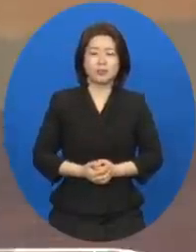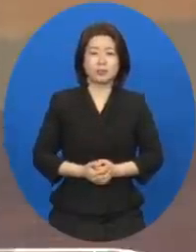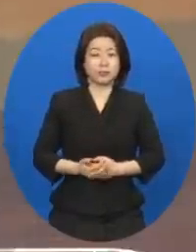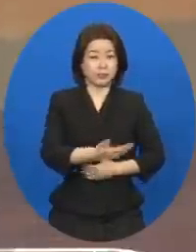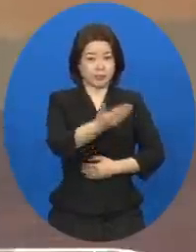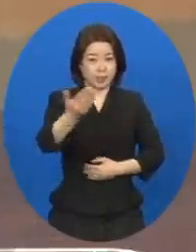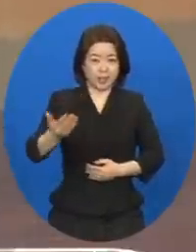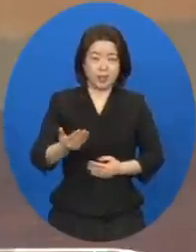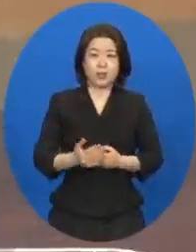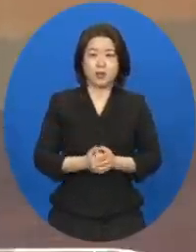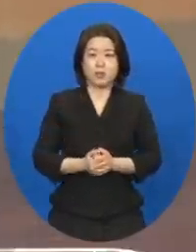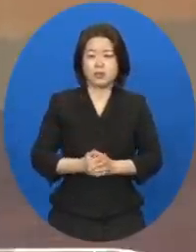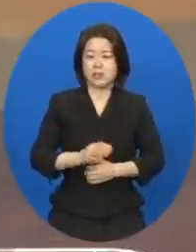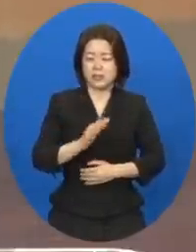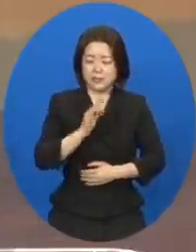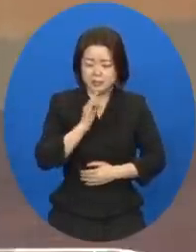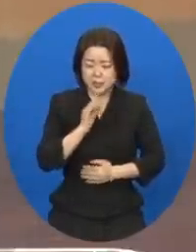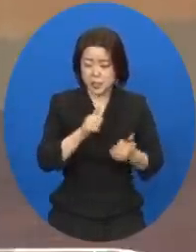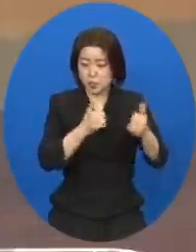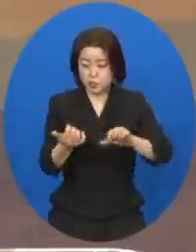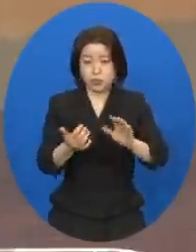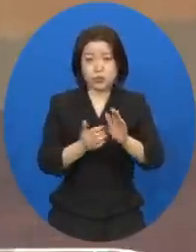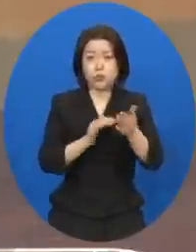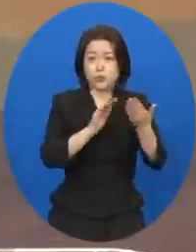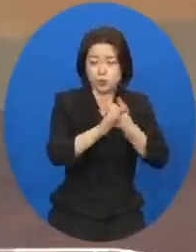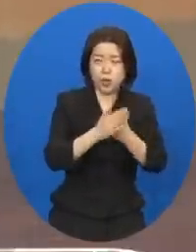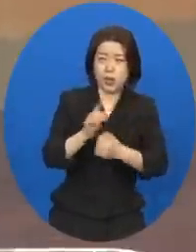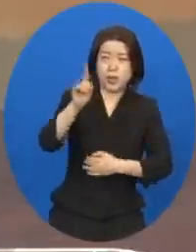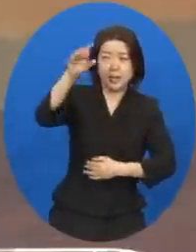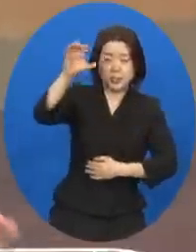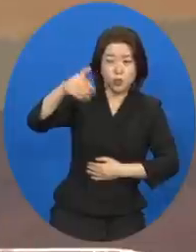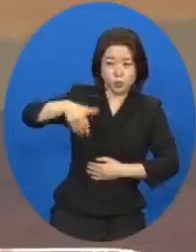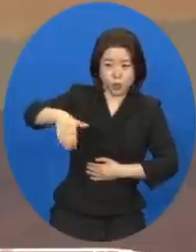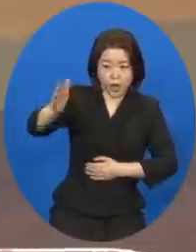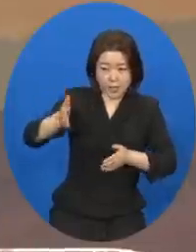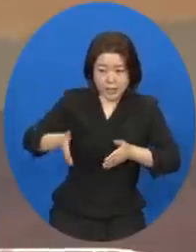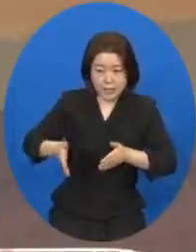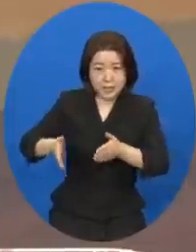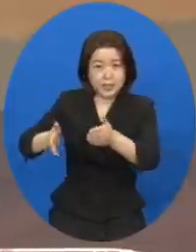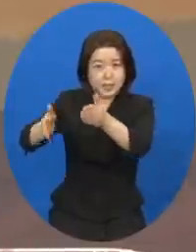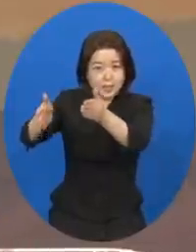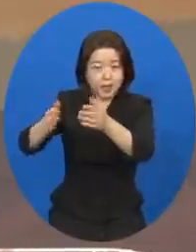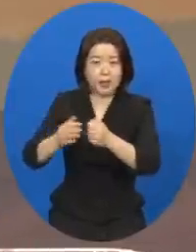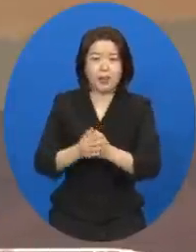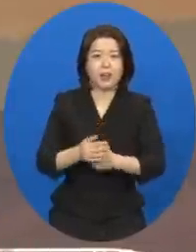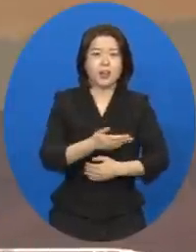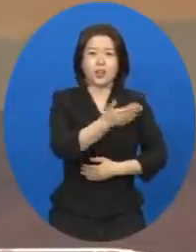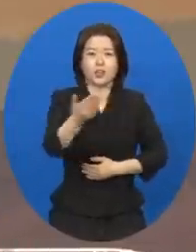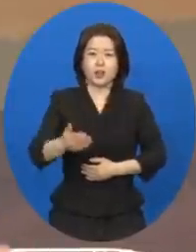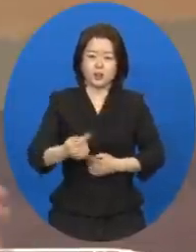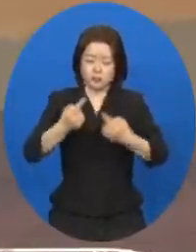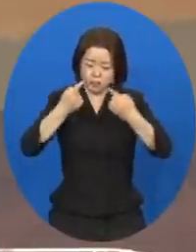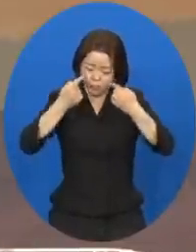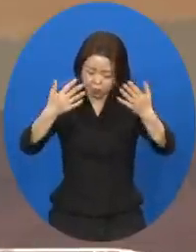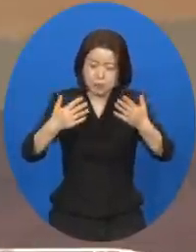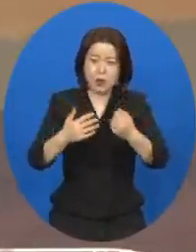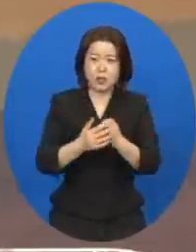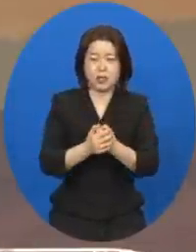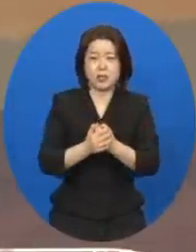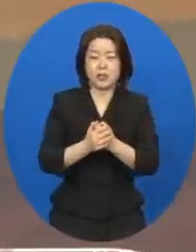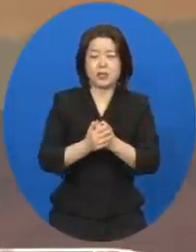여러분, 진짜 죽고 난 다음에 천국 가는 그 길에 여러분은 틀림없이